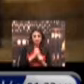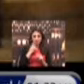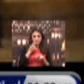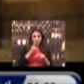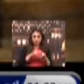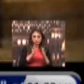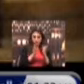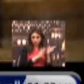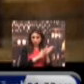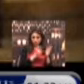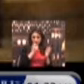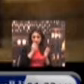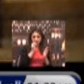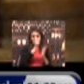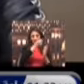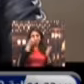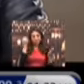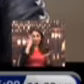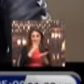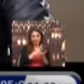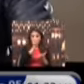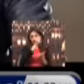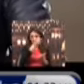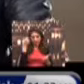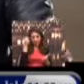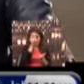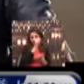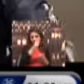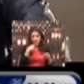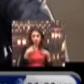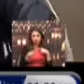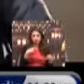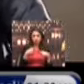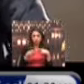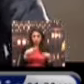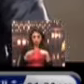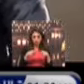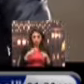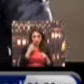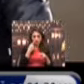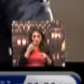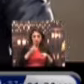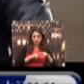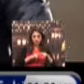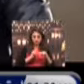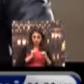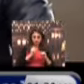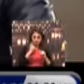بالبوابة الالكترونية للتلاجة. ايه بقى الفكرة؟ احكي لي. دي فكرة قديمة شوية موجودة في عدة